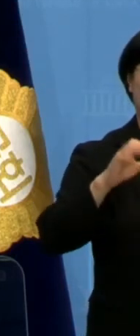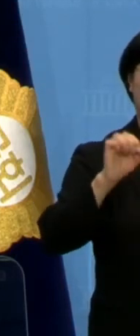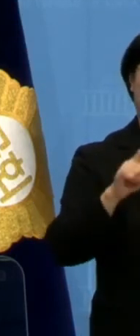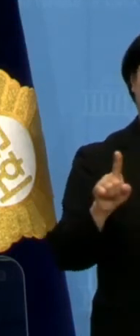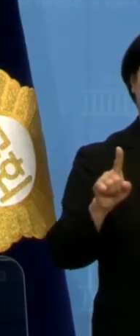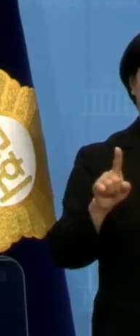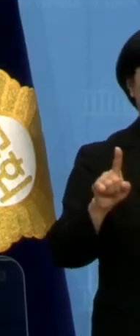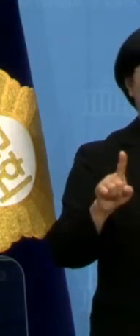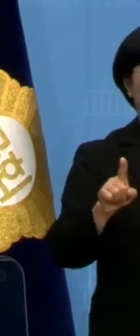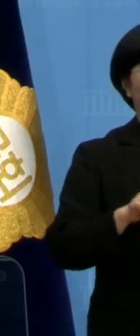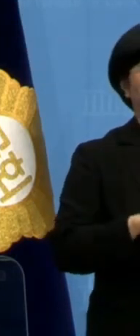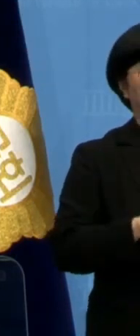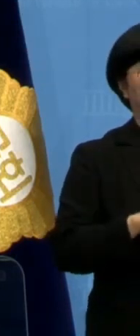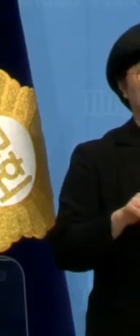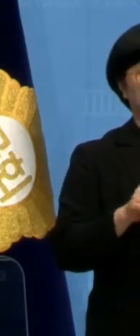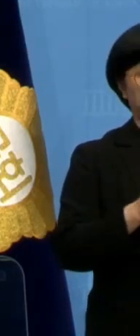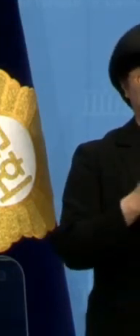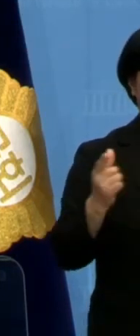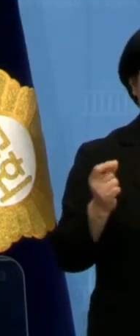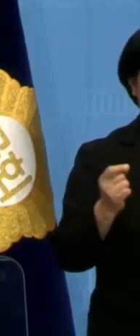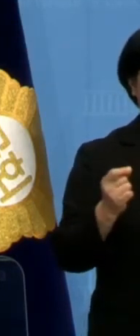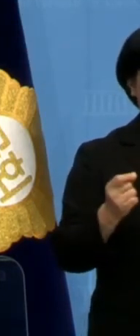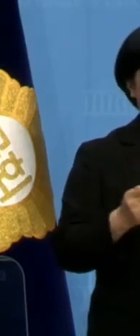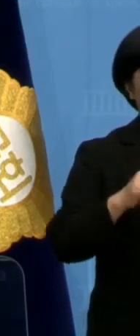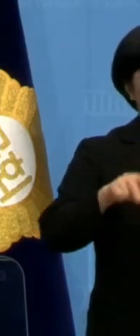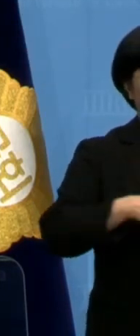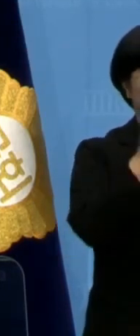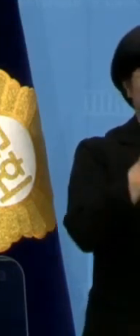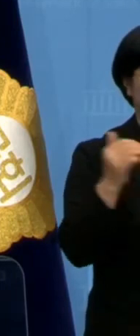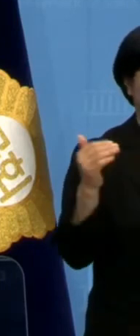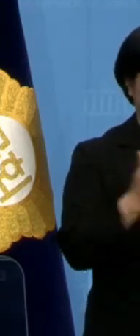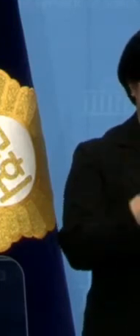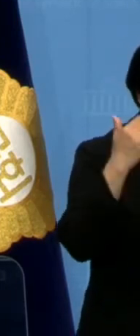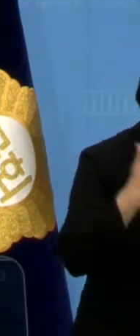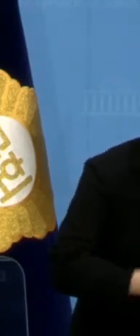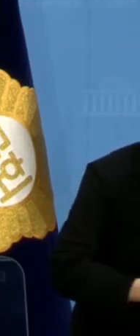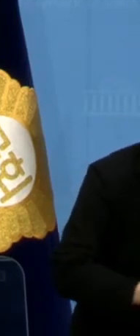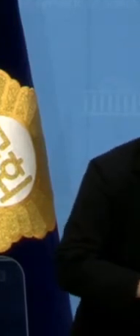황보승희. 이상 회견을 마치겠습니다. 감사합니다.